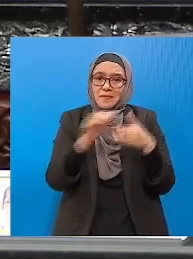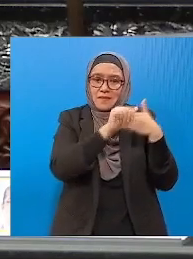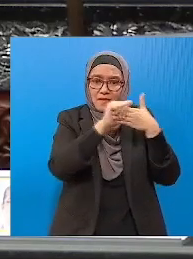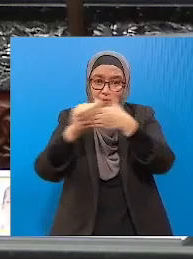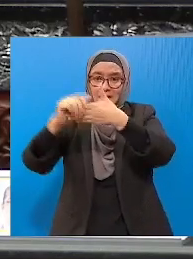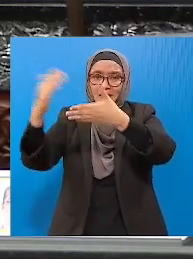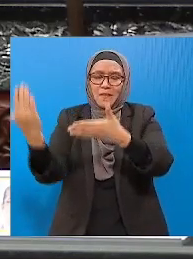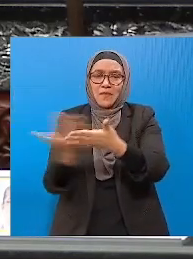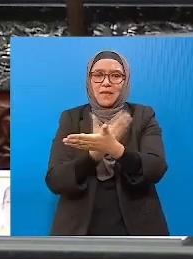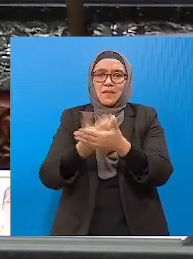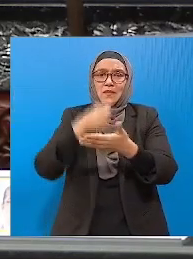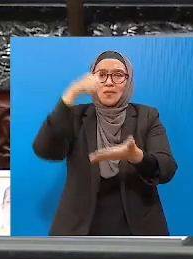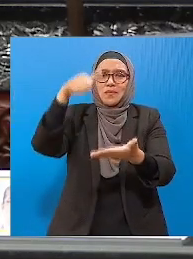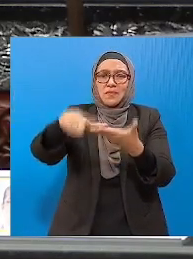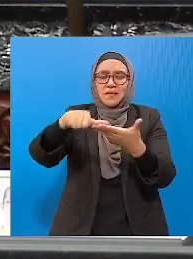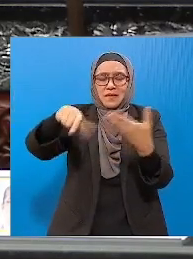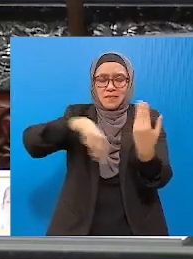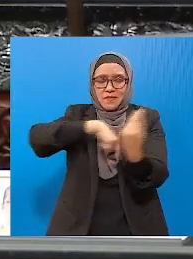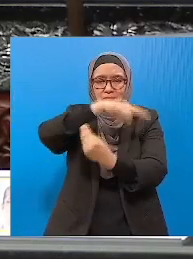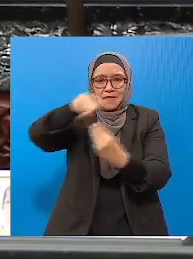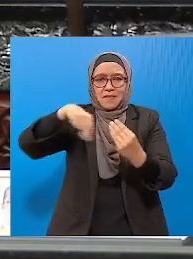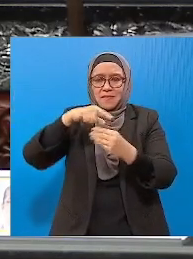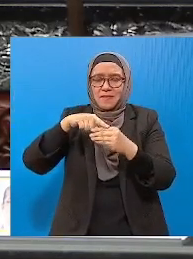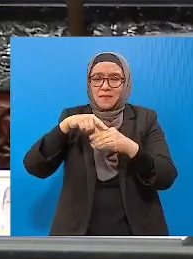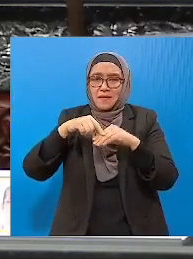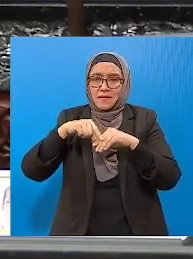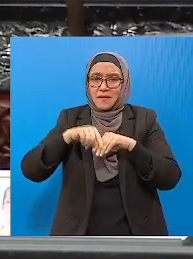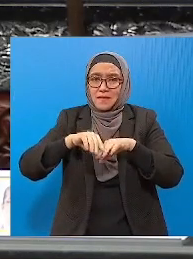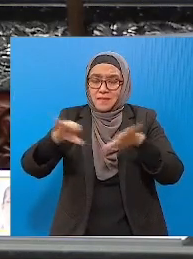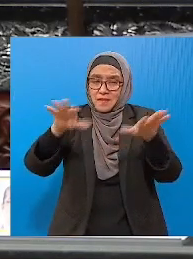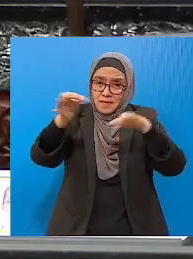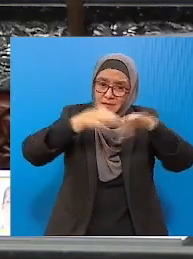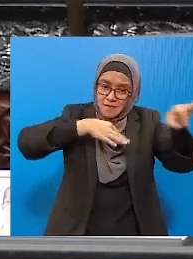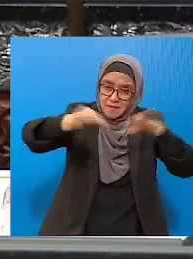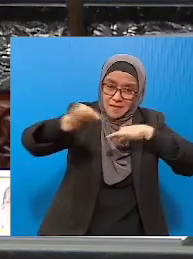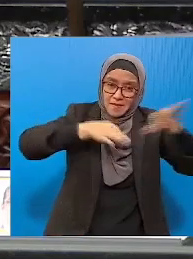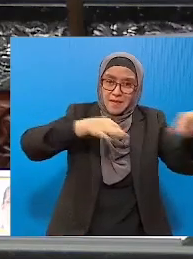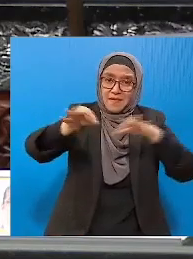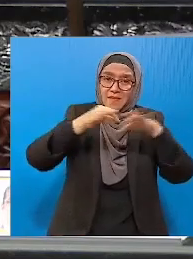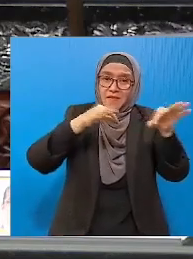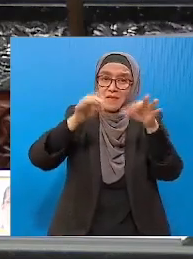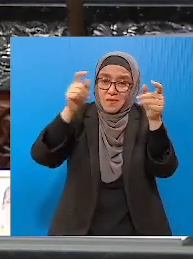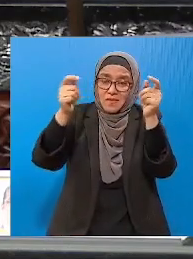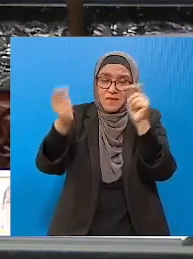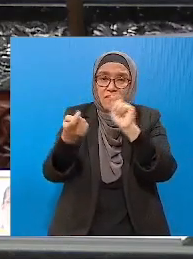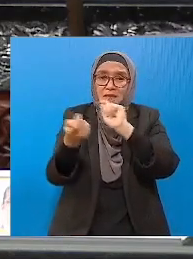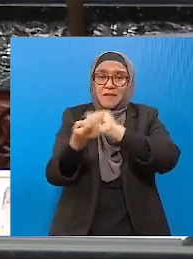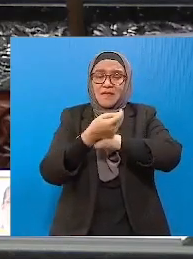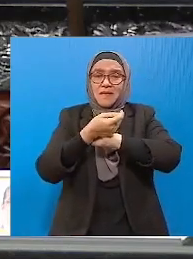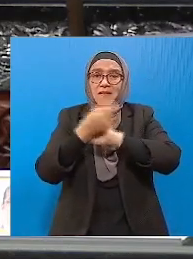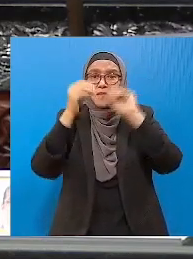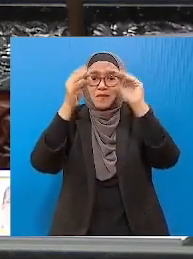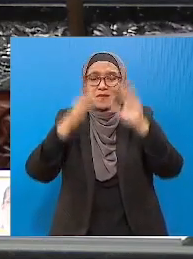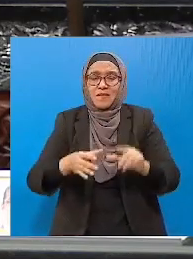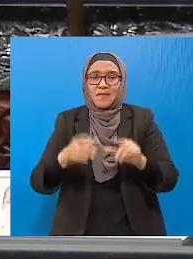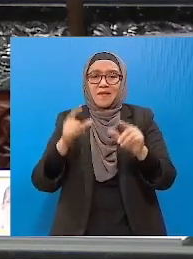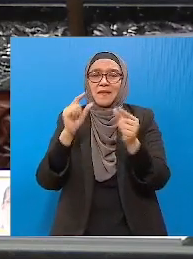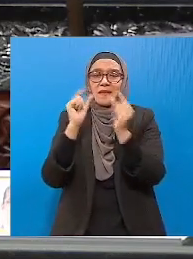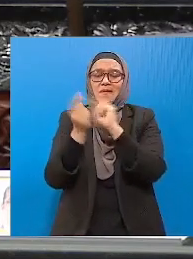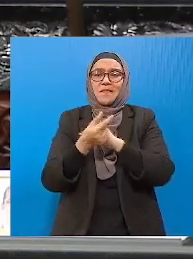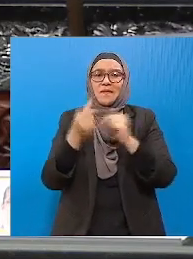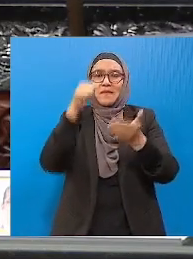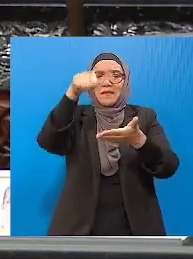pekeliling it is as menjelaskan berkata pertukaran guru bagi menggantikan surat pekeliling ikhtisas